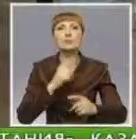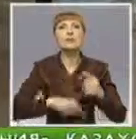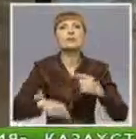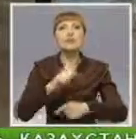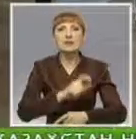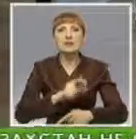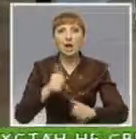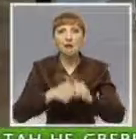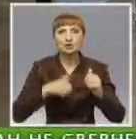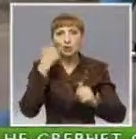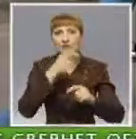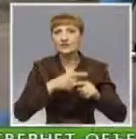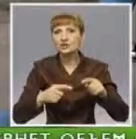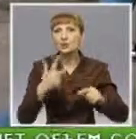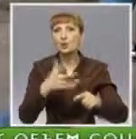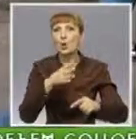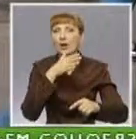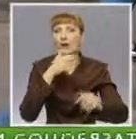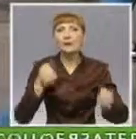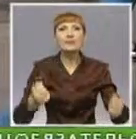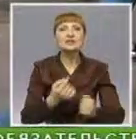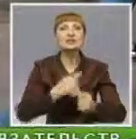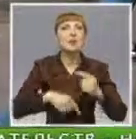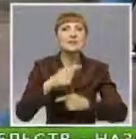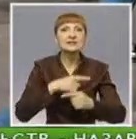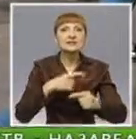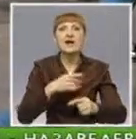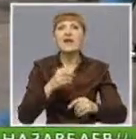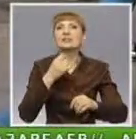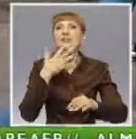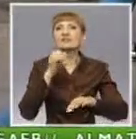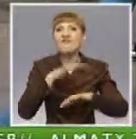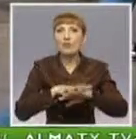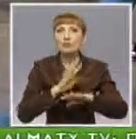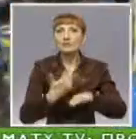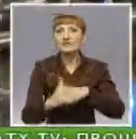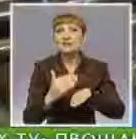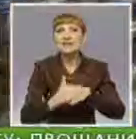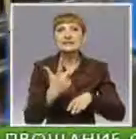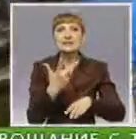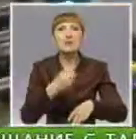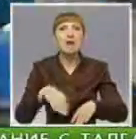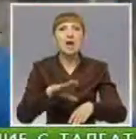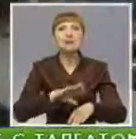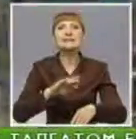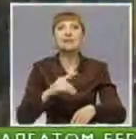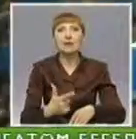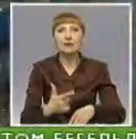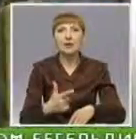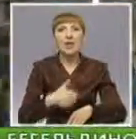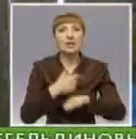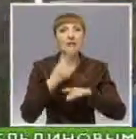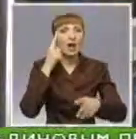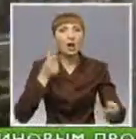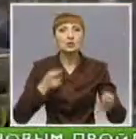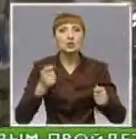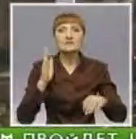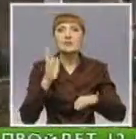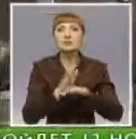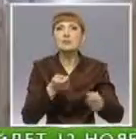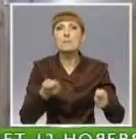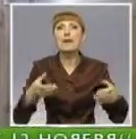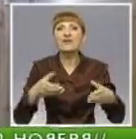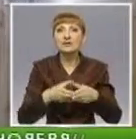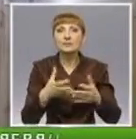предприниматели. Каждый год в течение 3 лет на поддержку бизнеса из нацфонда будет выделяться по 3 миллиарда тенге. Глава государства поручил